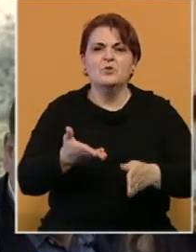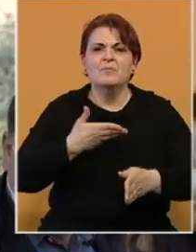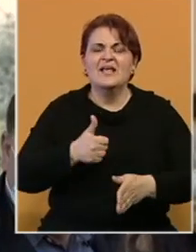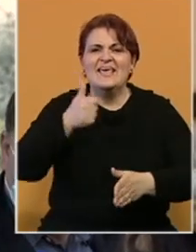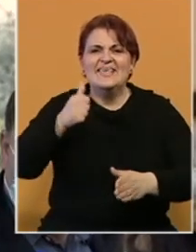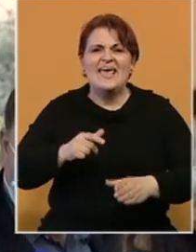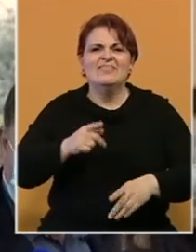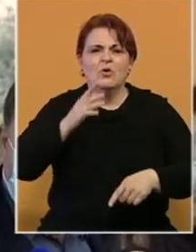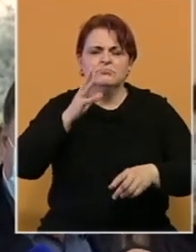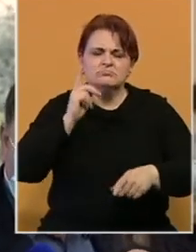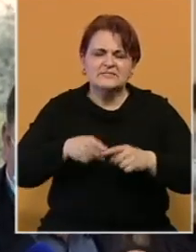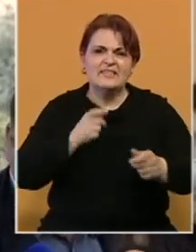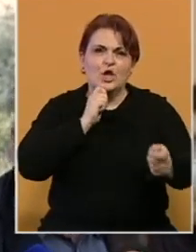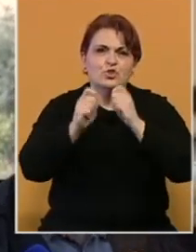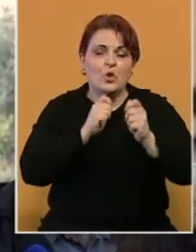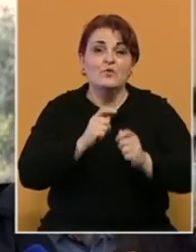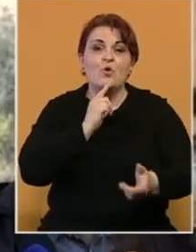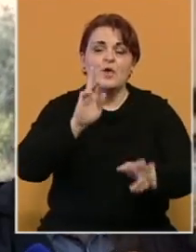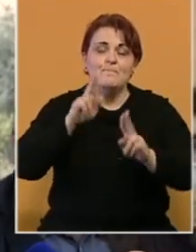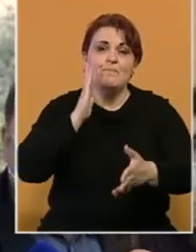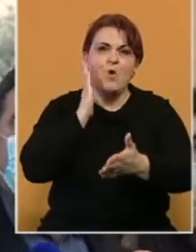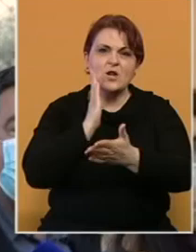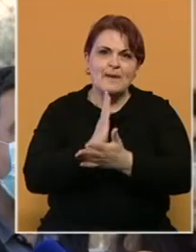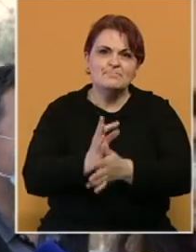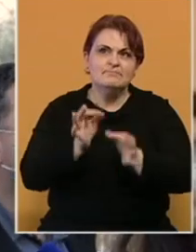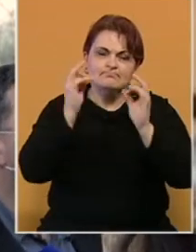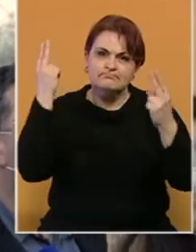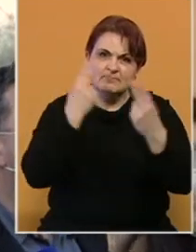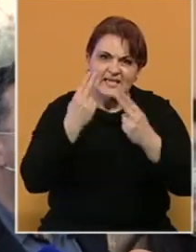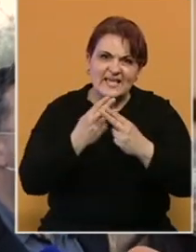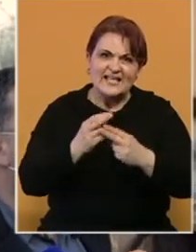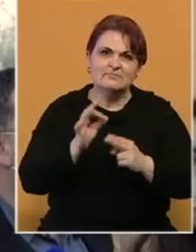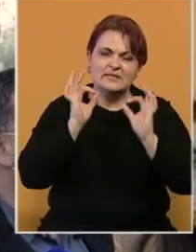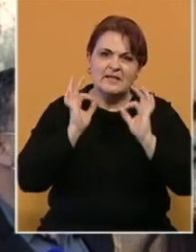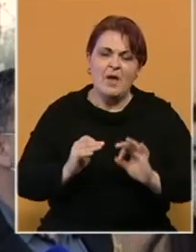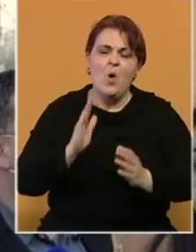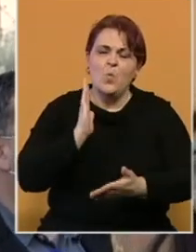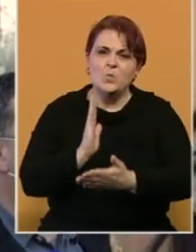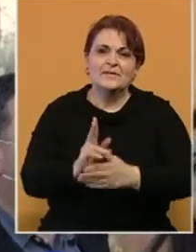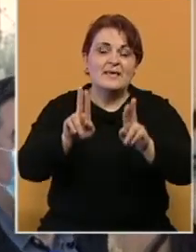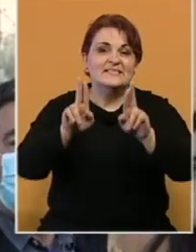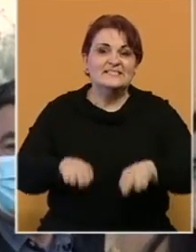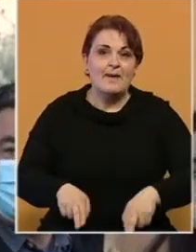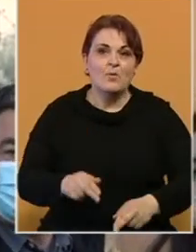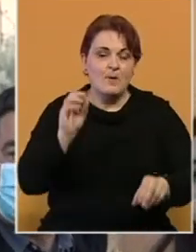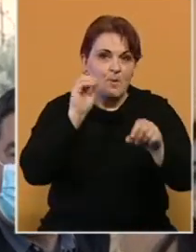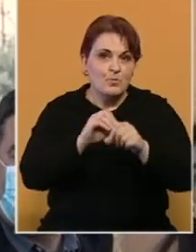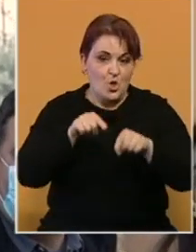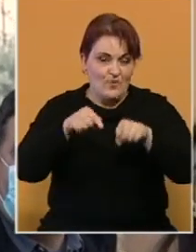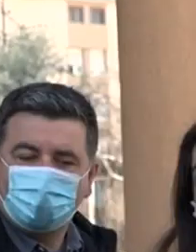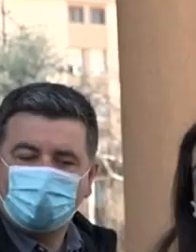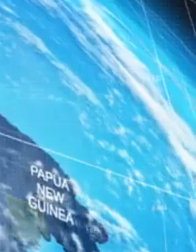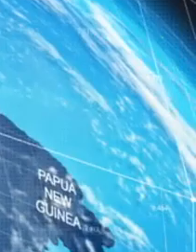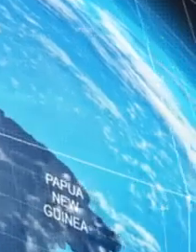jednog finalnog dogovora koji mora uistinu biti racionalan, razuman i objektivan u skladu sa mogućnostima proračuna ove